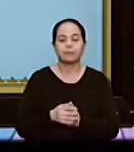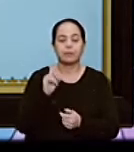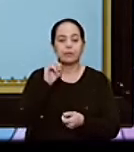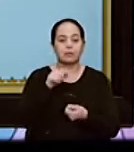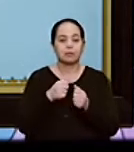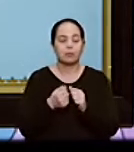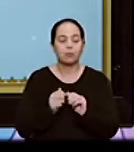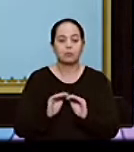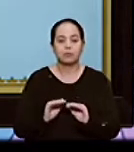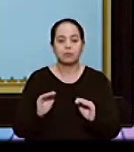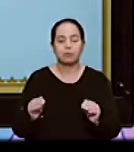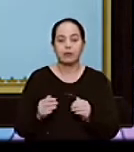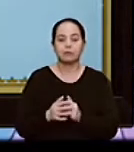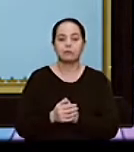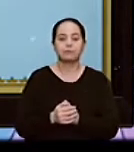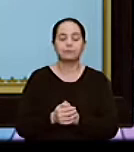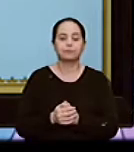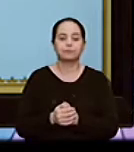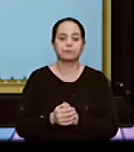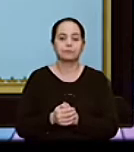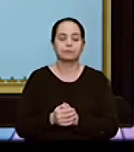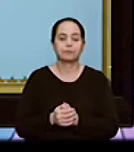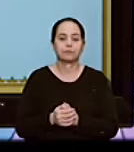чертой. Запомните, ребята.